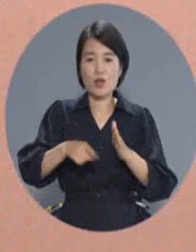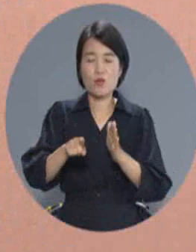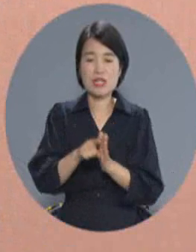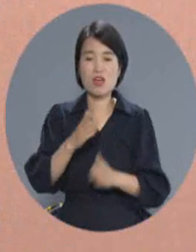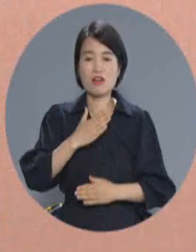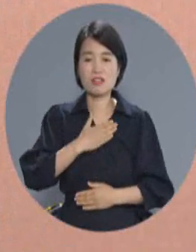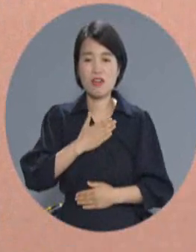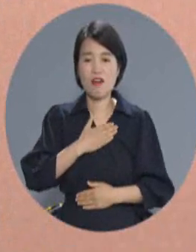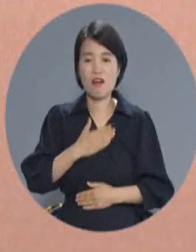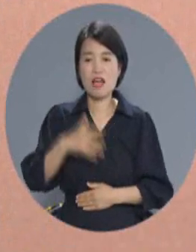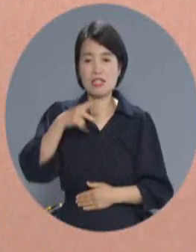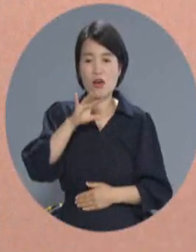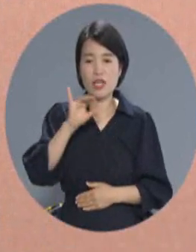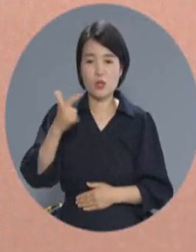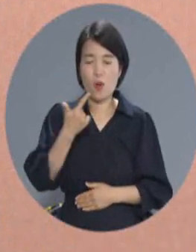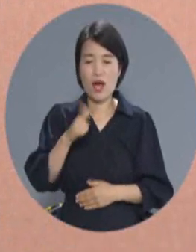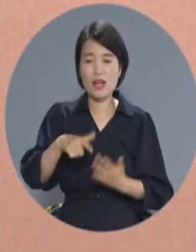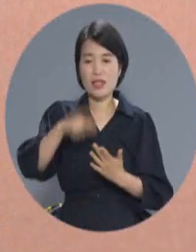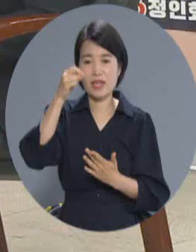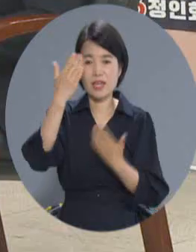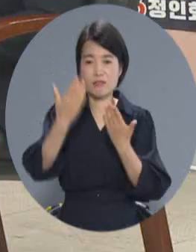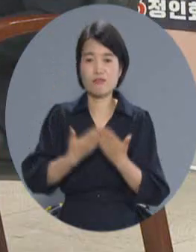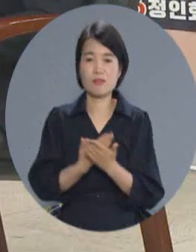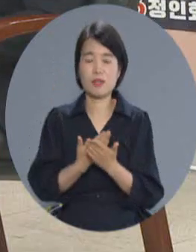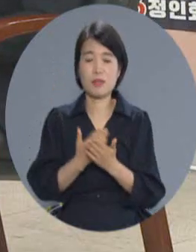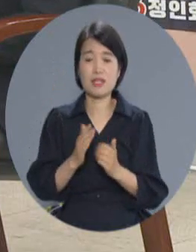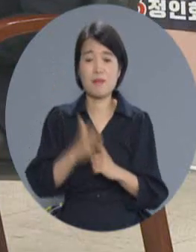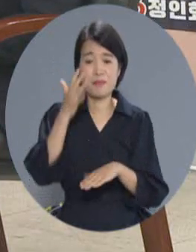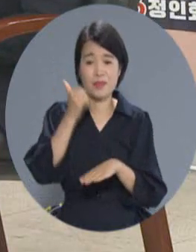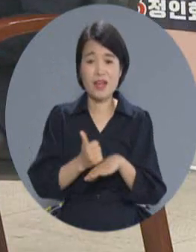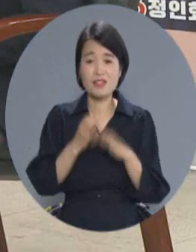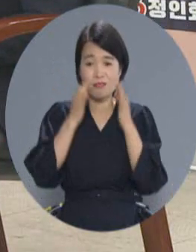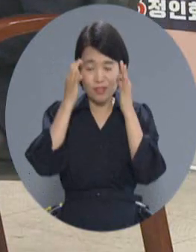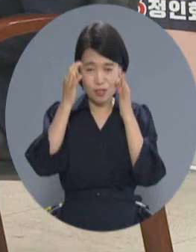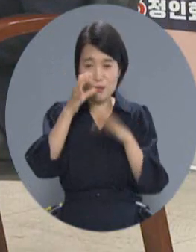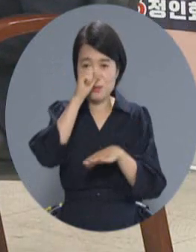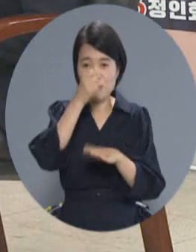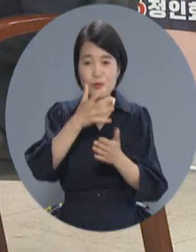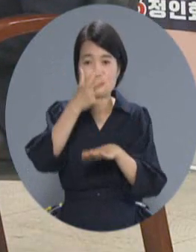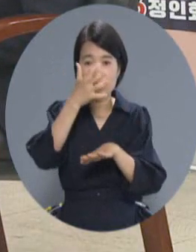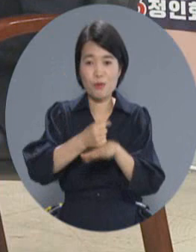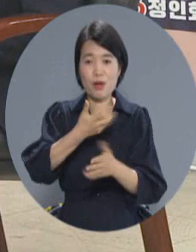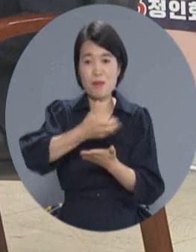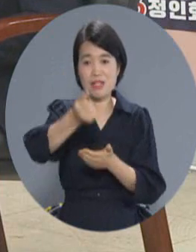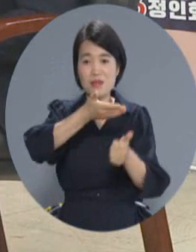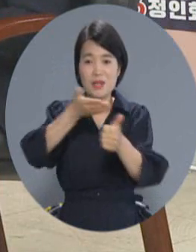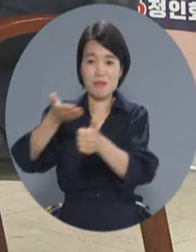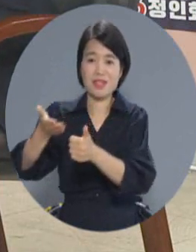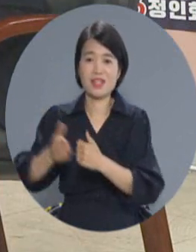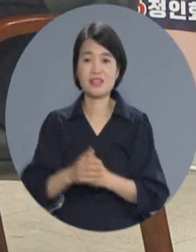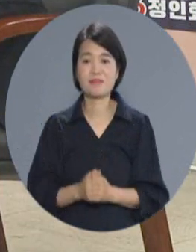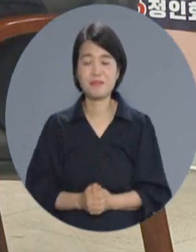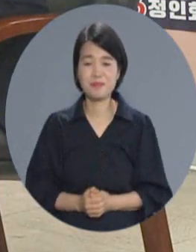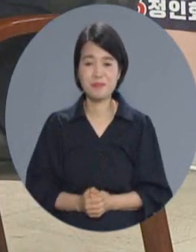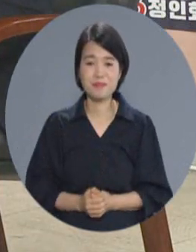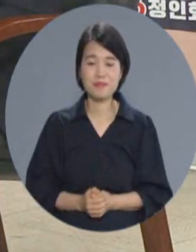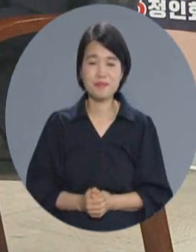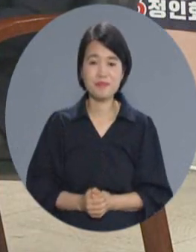저 정인화를 선택해 주십시오. 끝까지 최선을 다하시고 좋은 성과 거두시기 바랍니다. 감사합니다. 감사합니다.